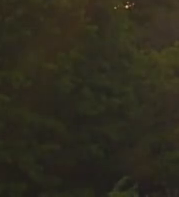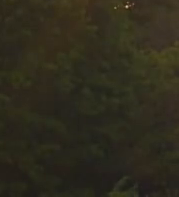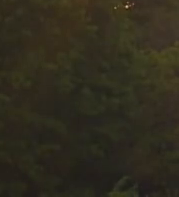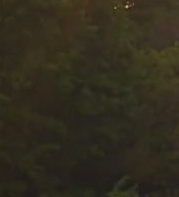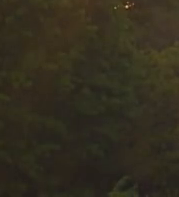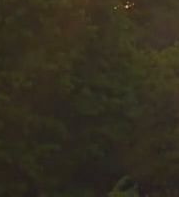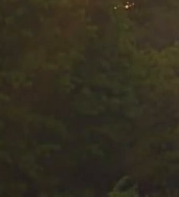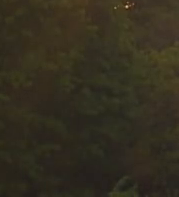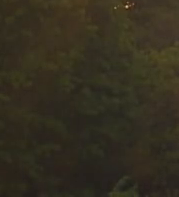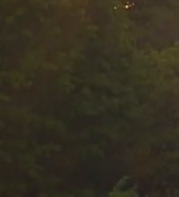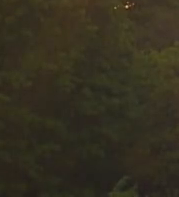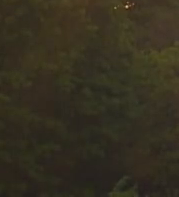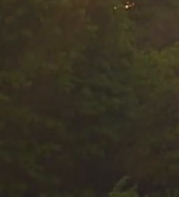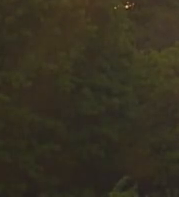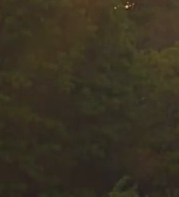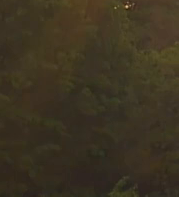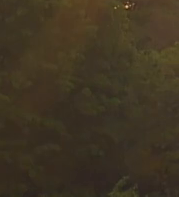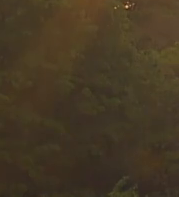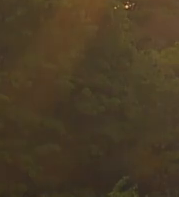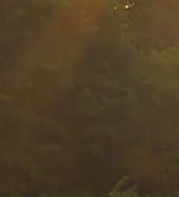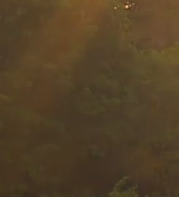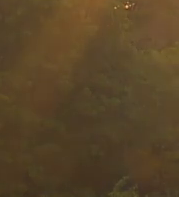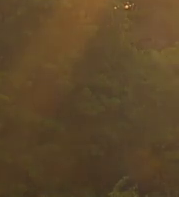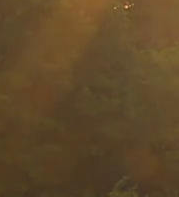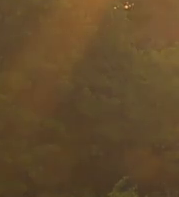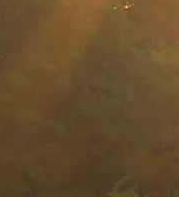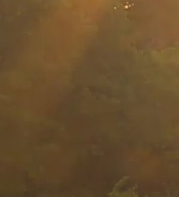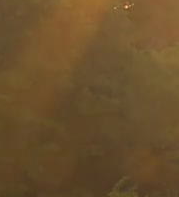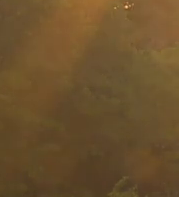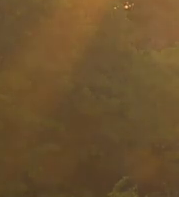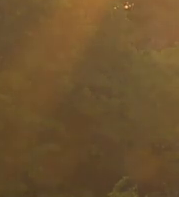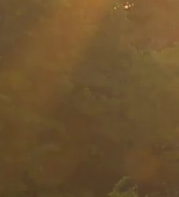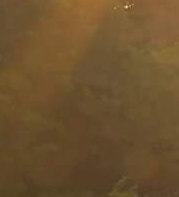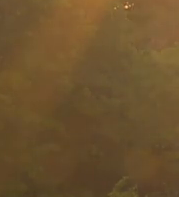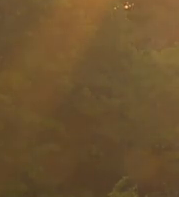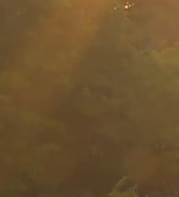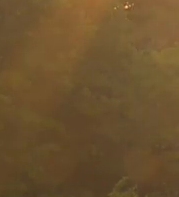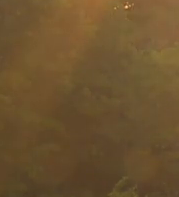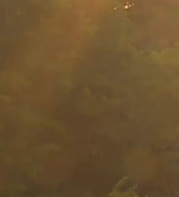希望の道をつなごう。